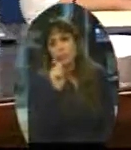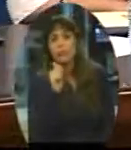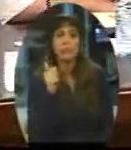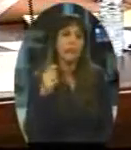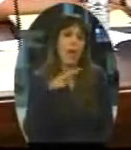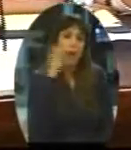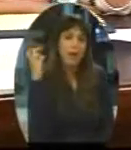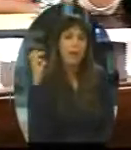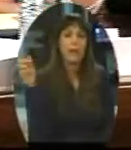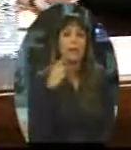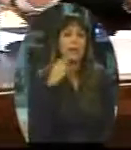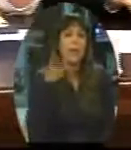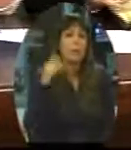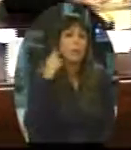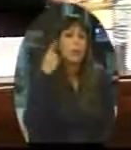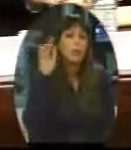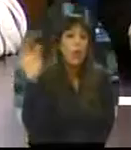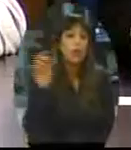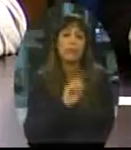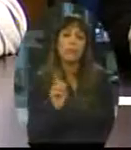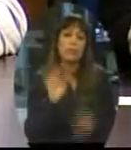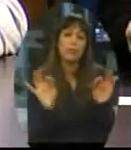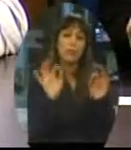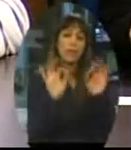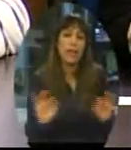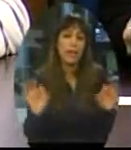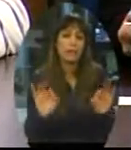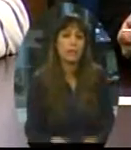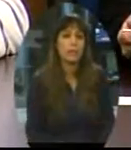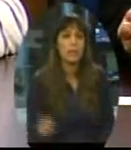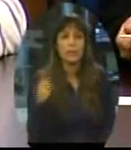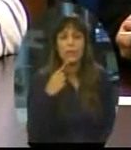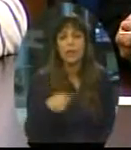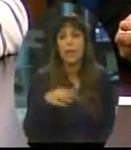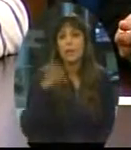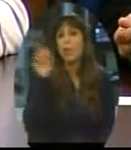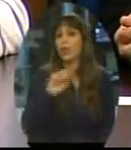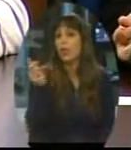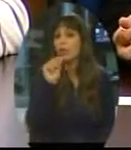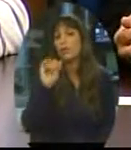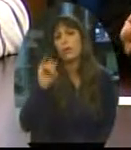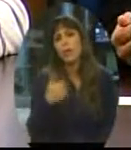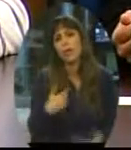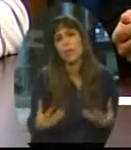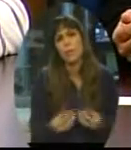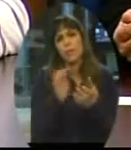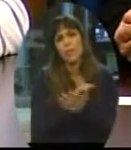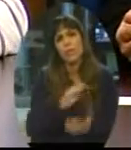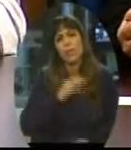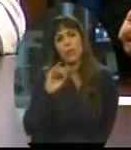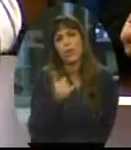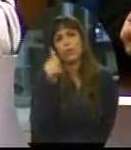האותנטיות ביותר ללא כל גינונים. אני בוחרת לא לשתות, אבל אני כן נמצאת עם חברים שלי ששותים ואני רואה בצורה לא מבוקרת